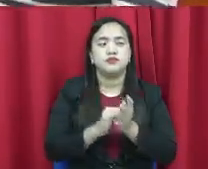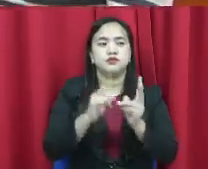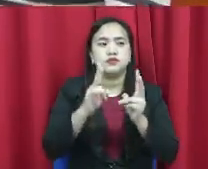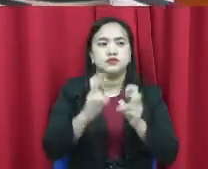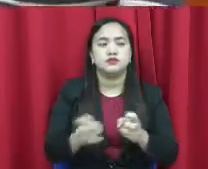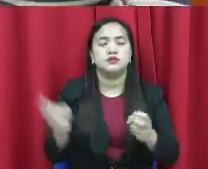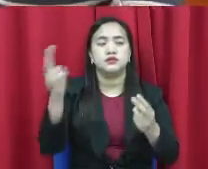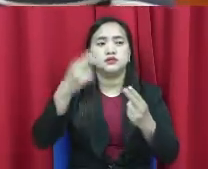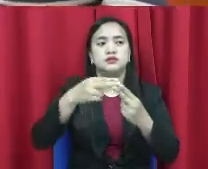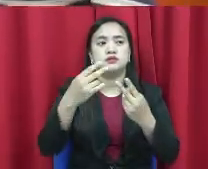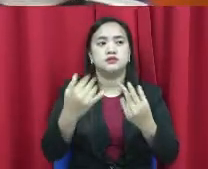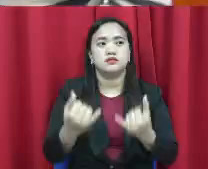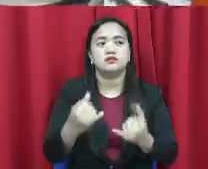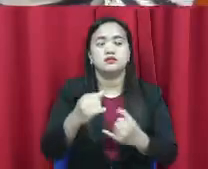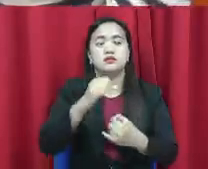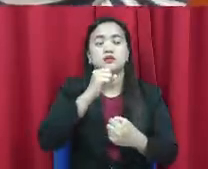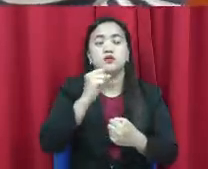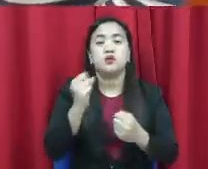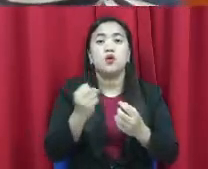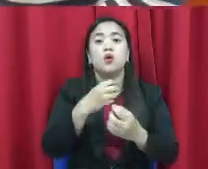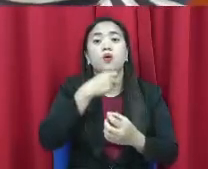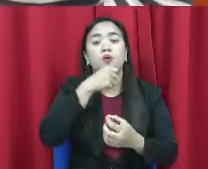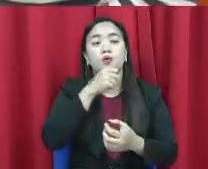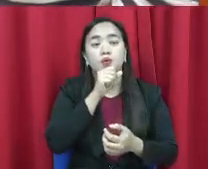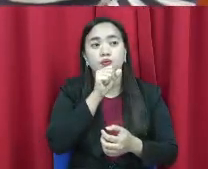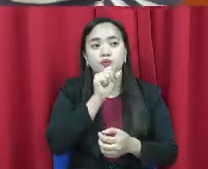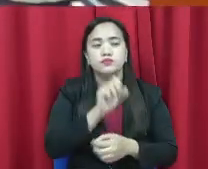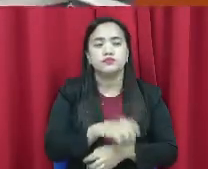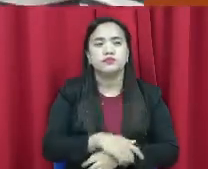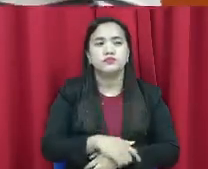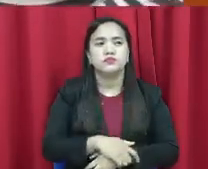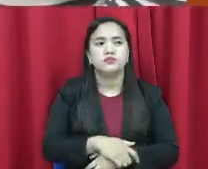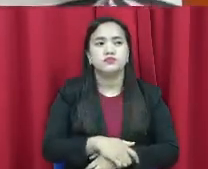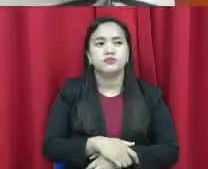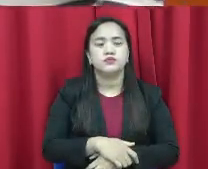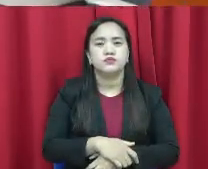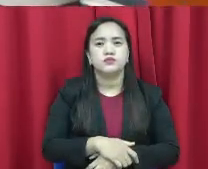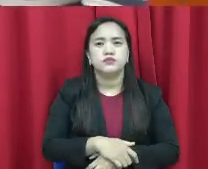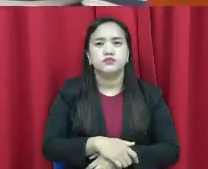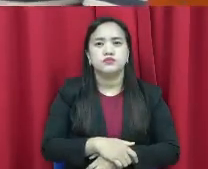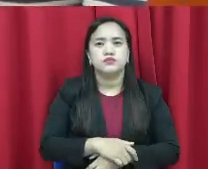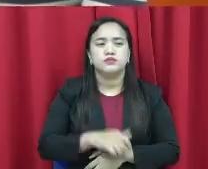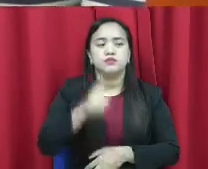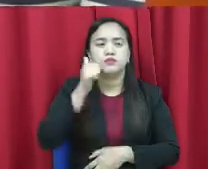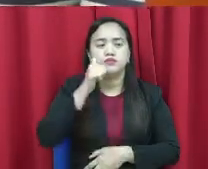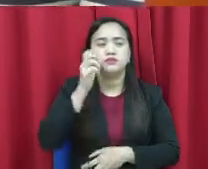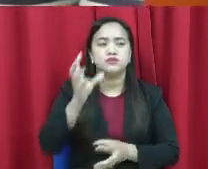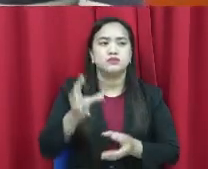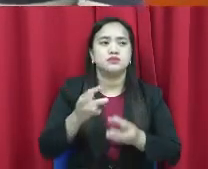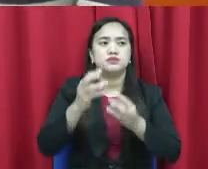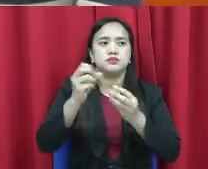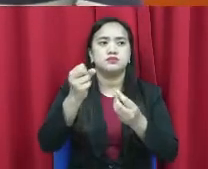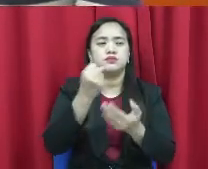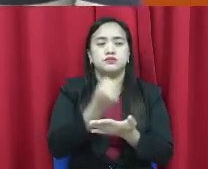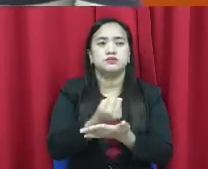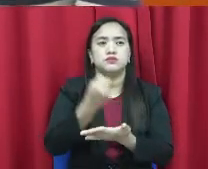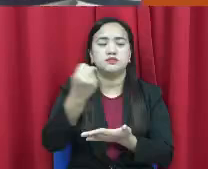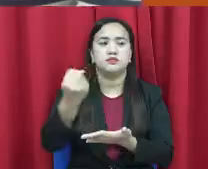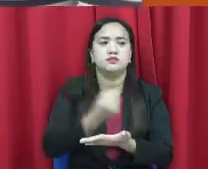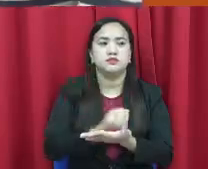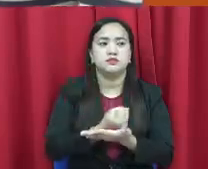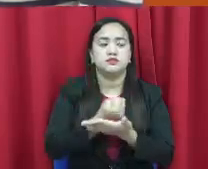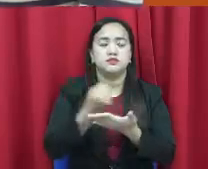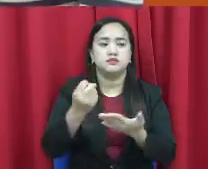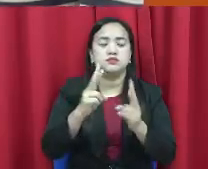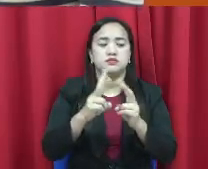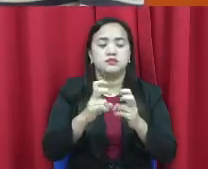hanggang ngayon matanda na sila ay sumuso at gumagastos pa sila sa nilang anak ay lalo